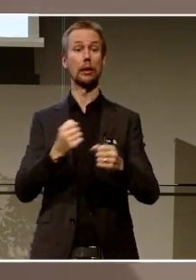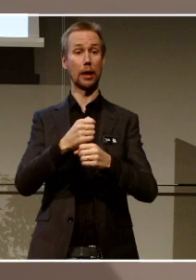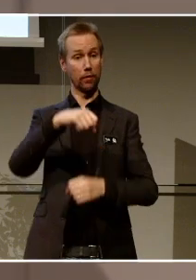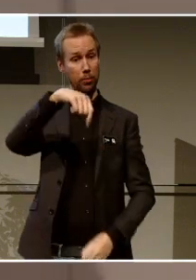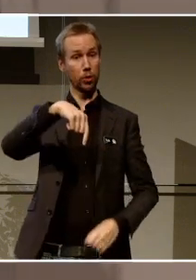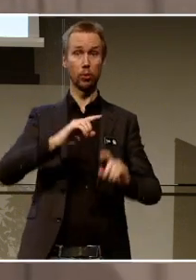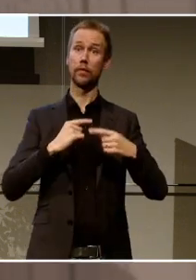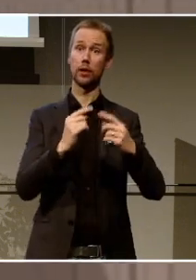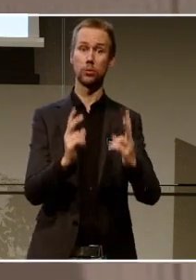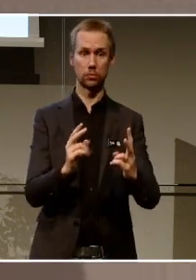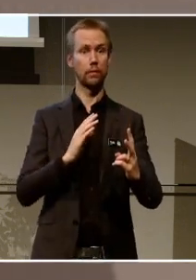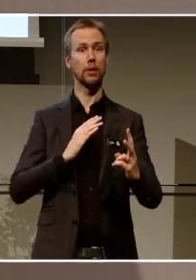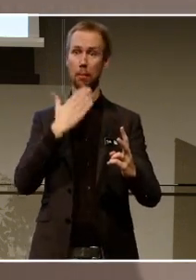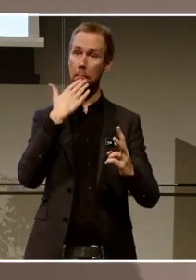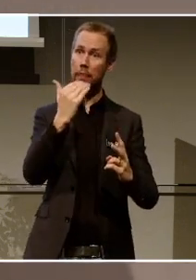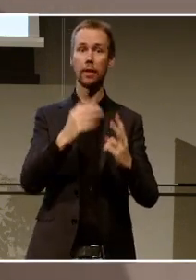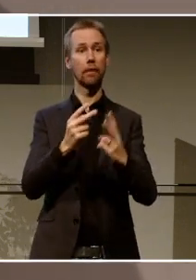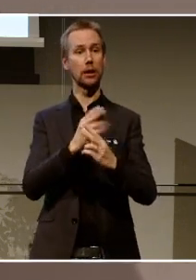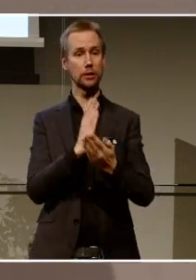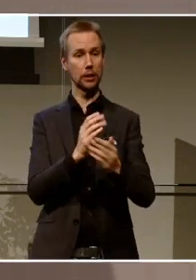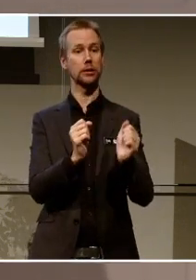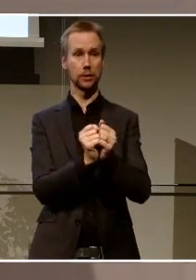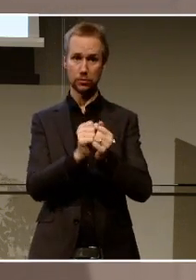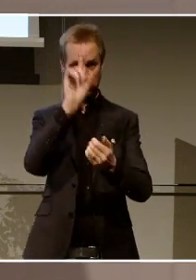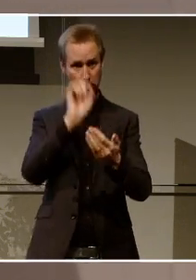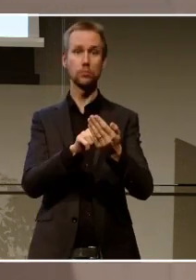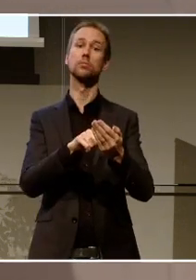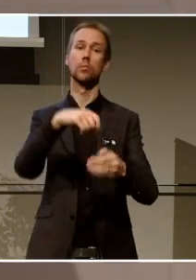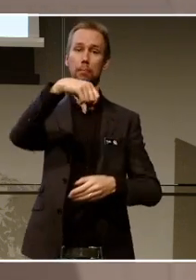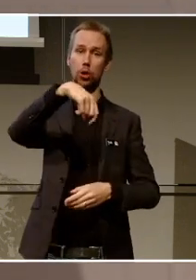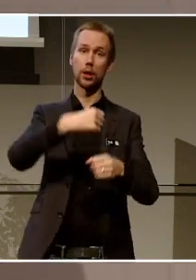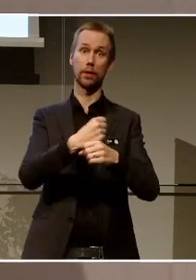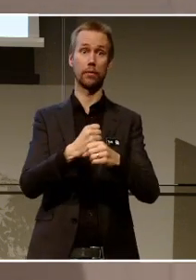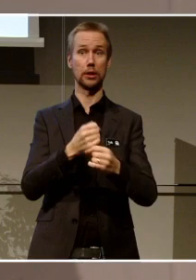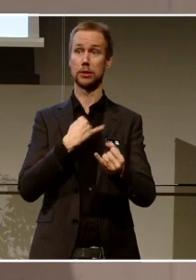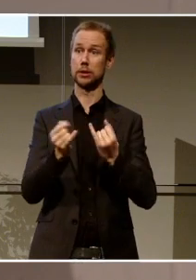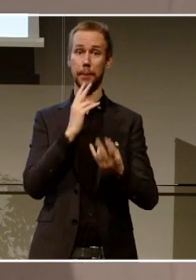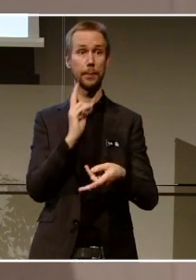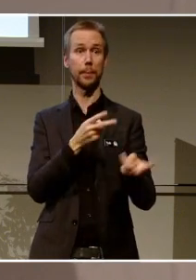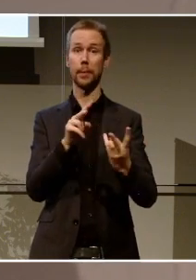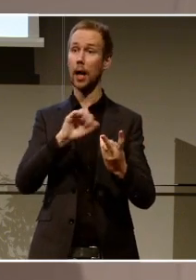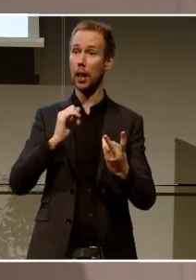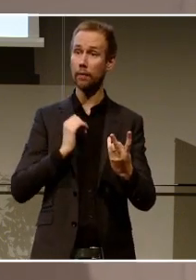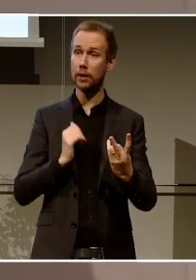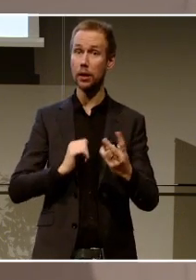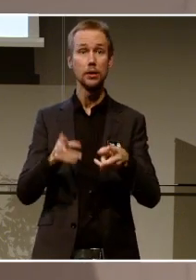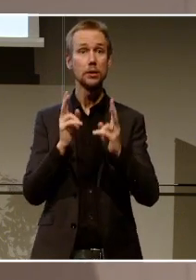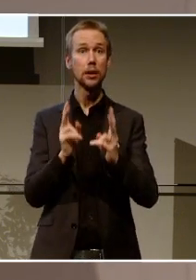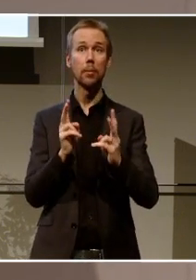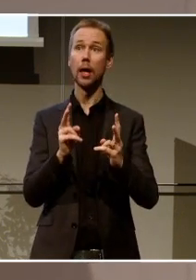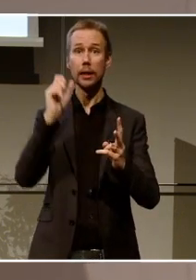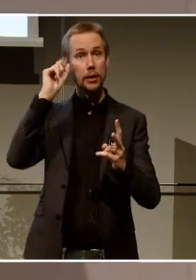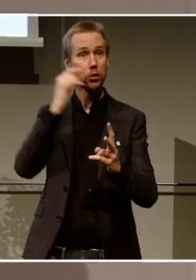enklare och säkrare sätt att brygga kaffe. Och så börjar alla använda det. Så kan det bli med digitala tjänster också om det är väldigt god